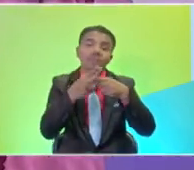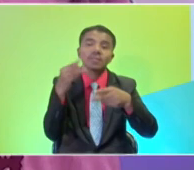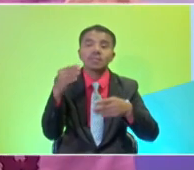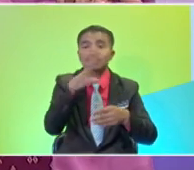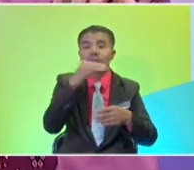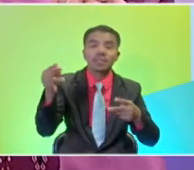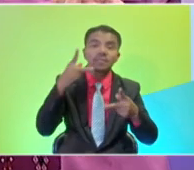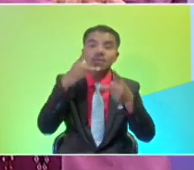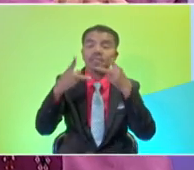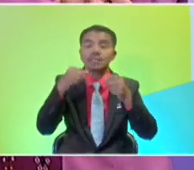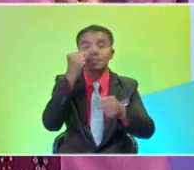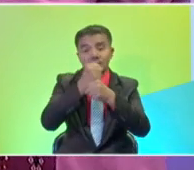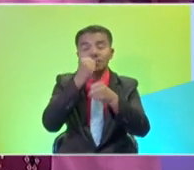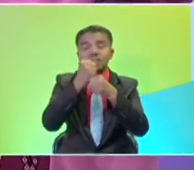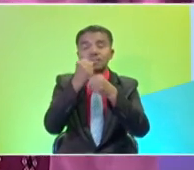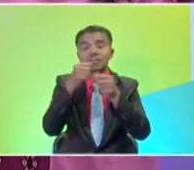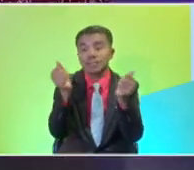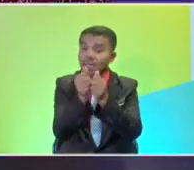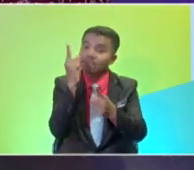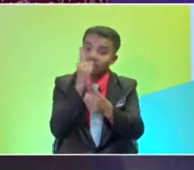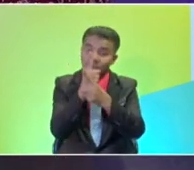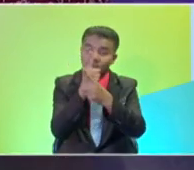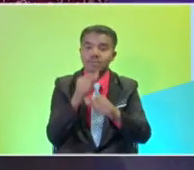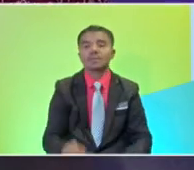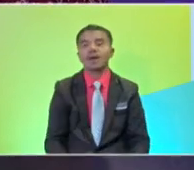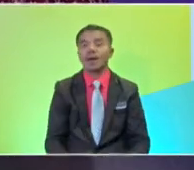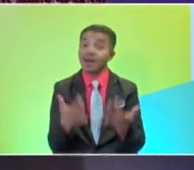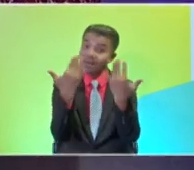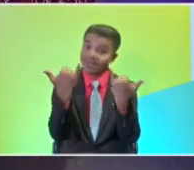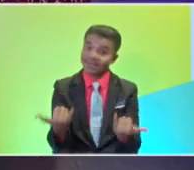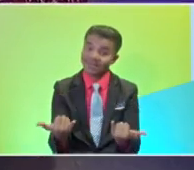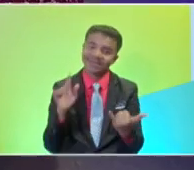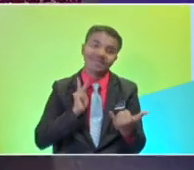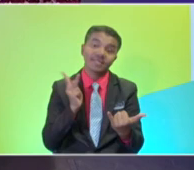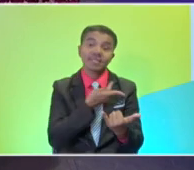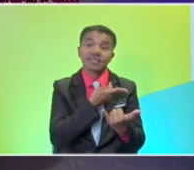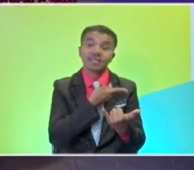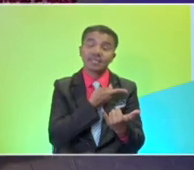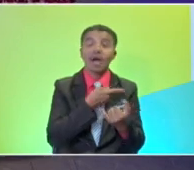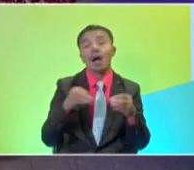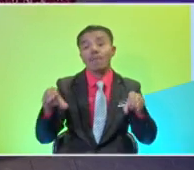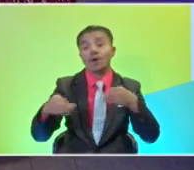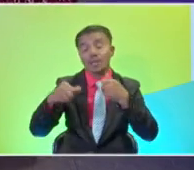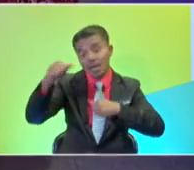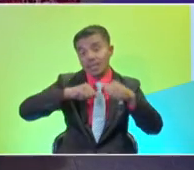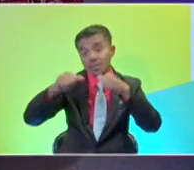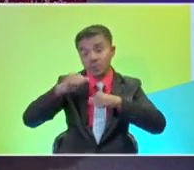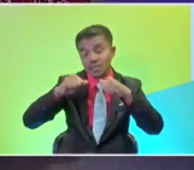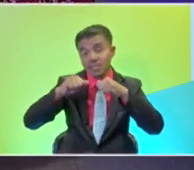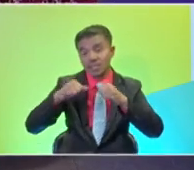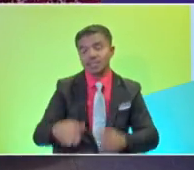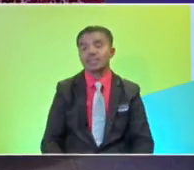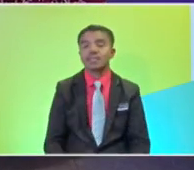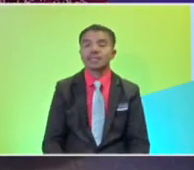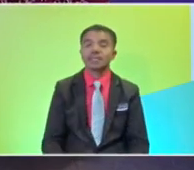aktiviti kita buat Aiman tadi Aiman nampak apa Belajar menulis semula perkataan ISM fi' dengan bimbingan gu